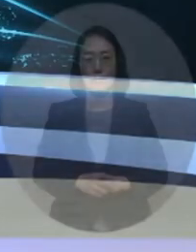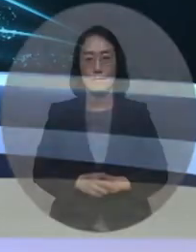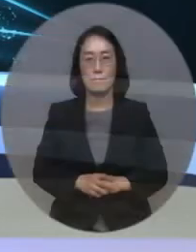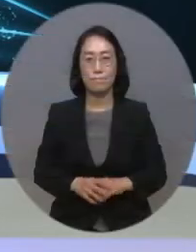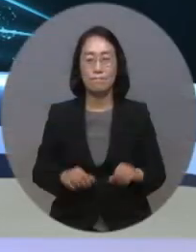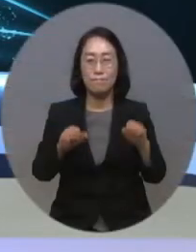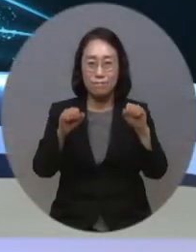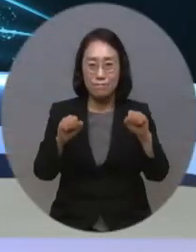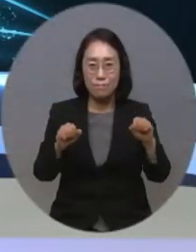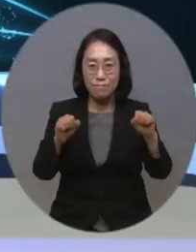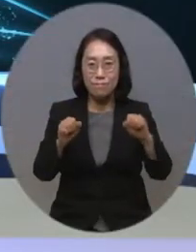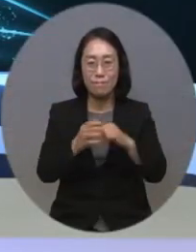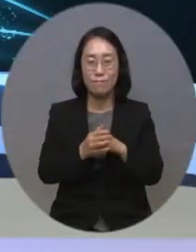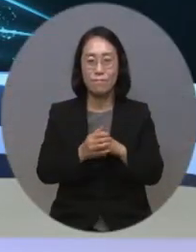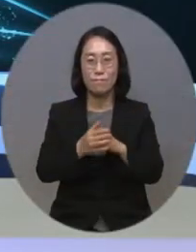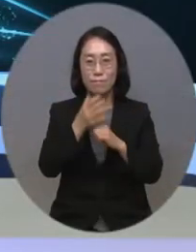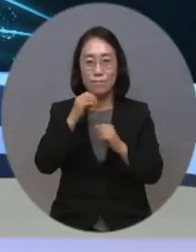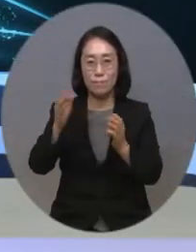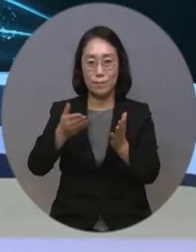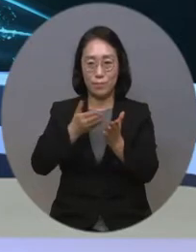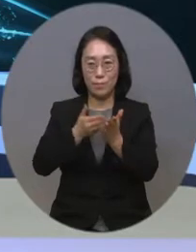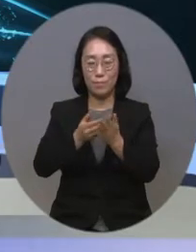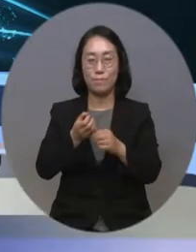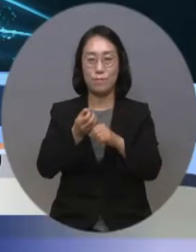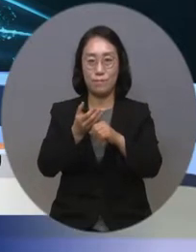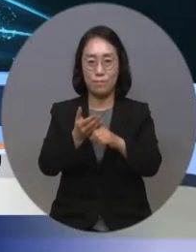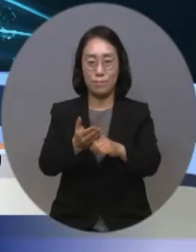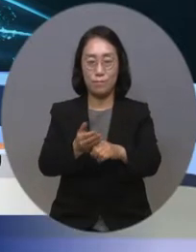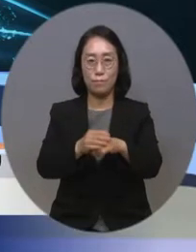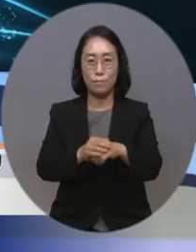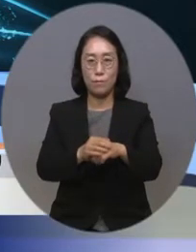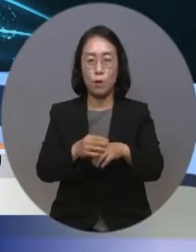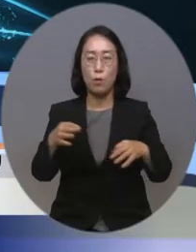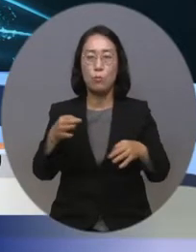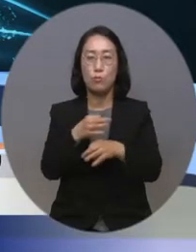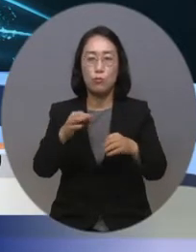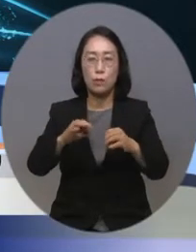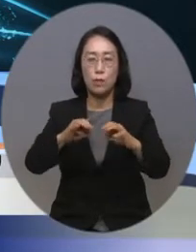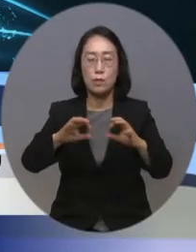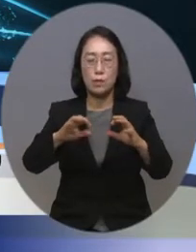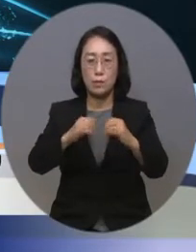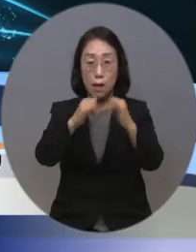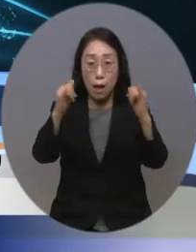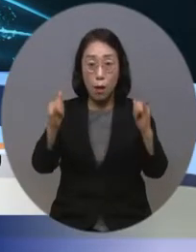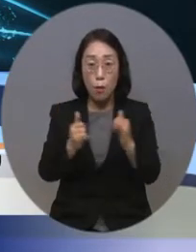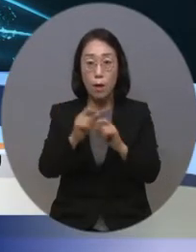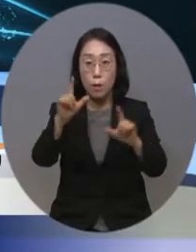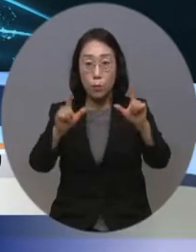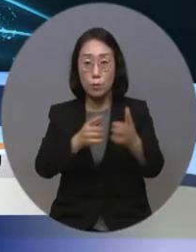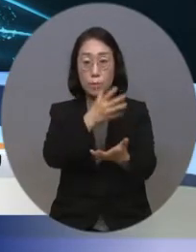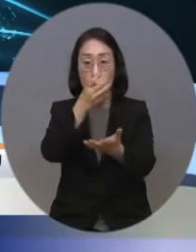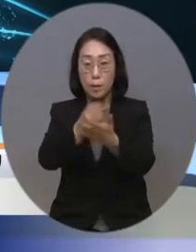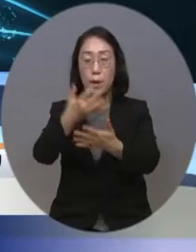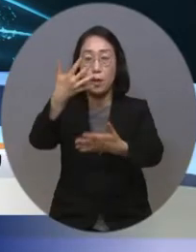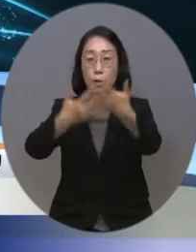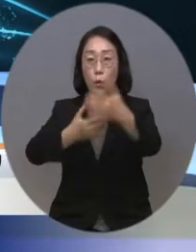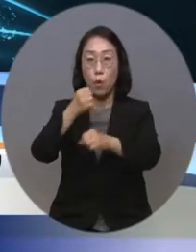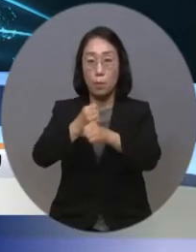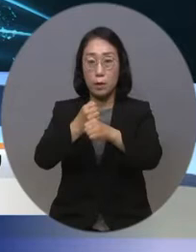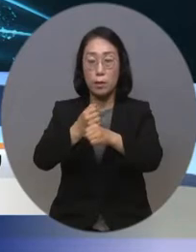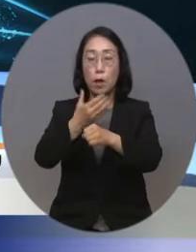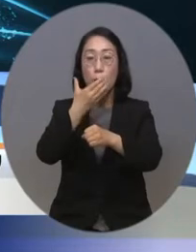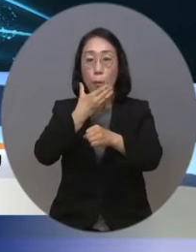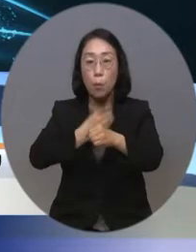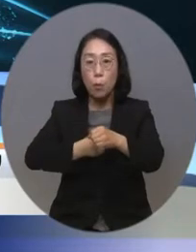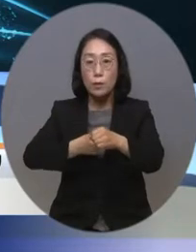시청자 여러분 안녕하십니까? 복지TV 뉴스입니다. 모순적인 우리 사회의 복지제도 현실을 스크린으로 조명한 영화